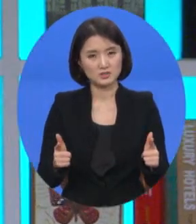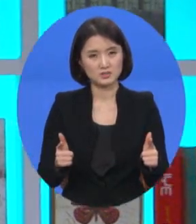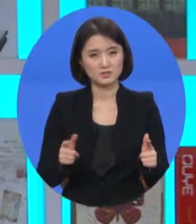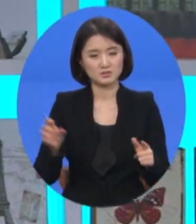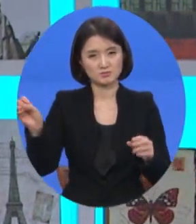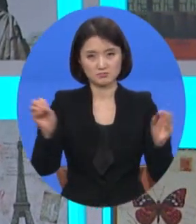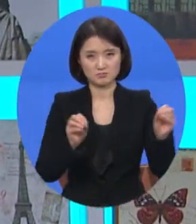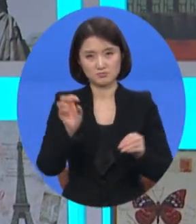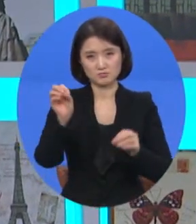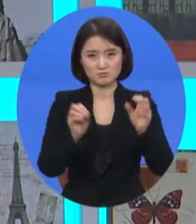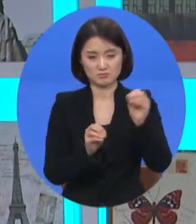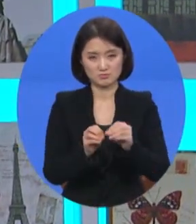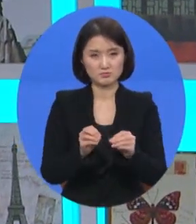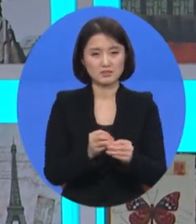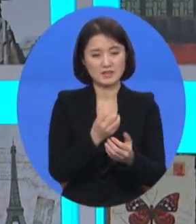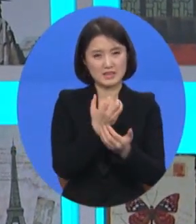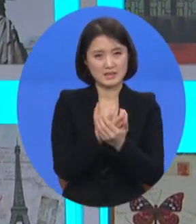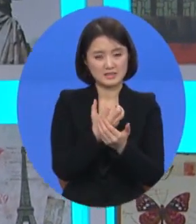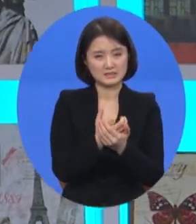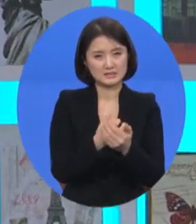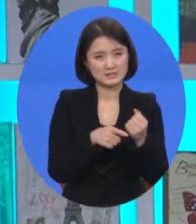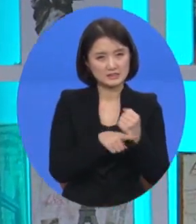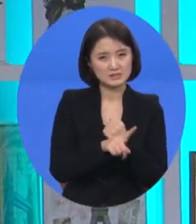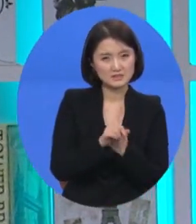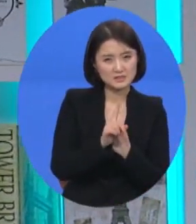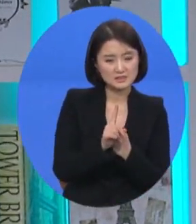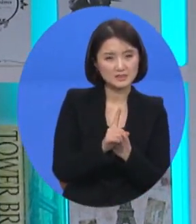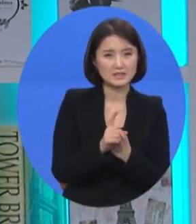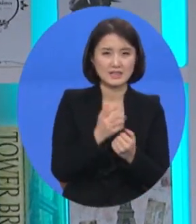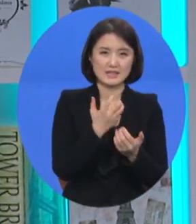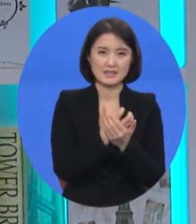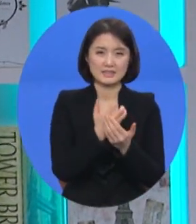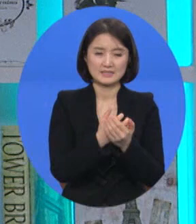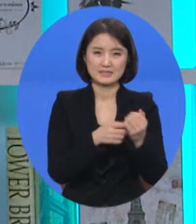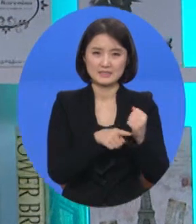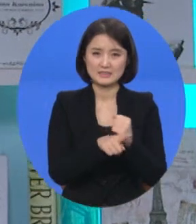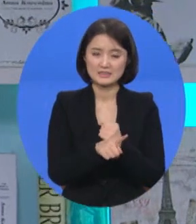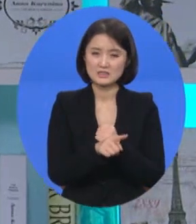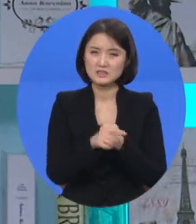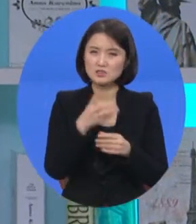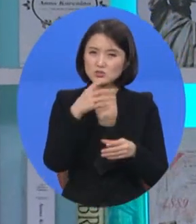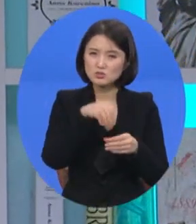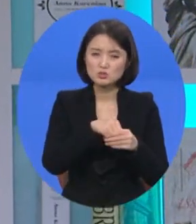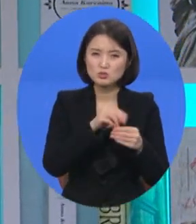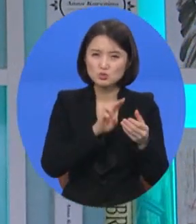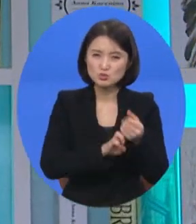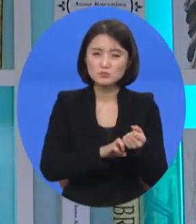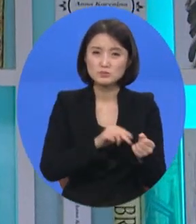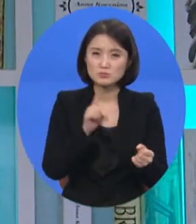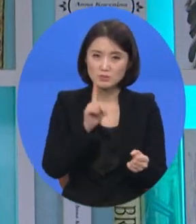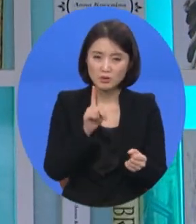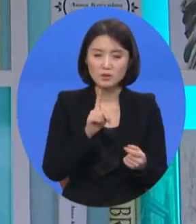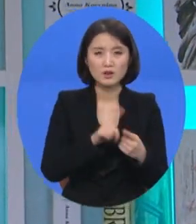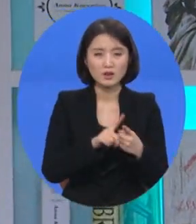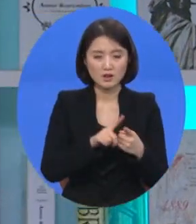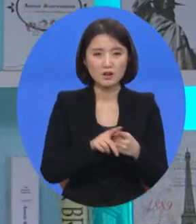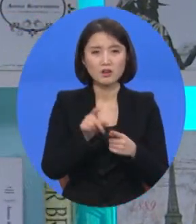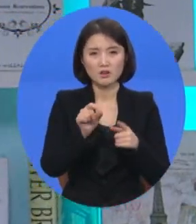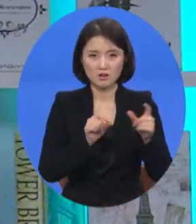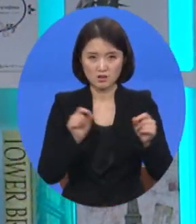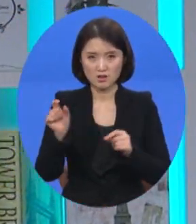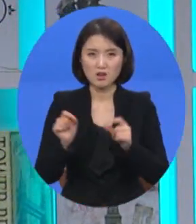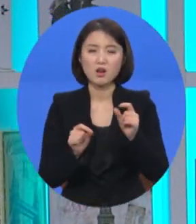글자의 1 자마를 찾아내고 그 한 자 말이 가지고 있는 의미를 우리가 해독을 해서 이렇게 많은데 그래서 가령 뭐